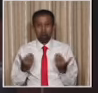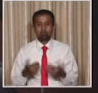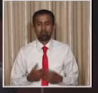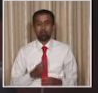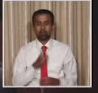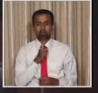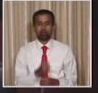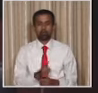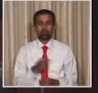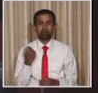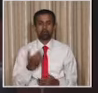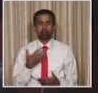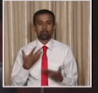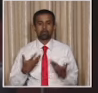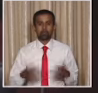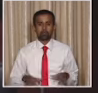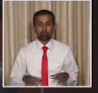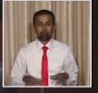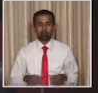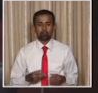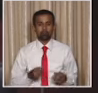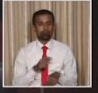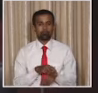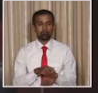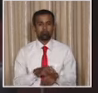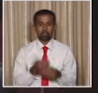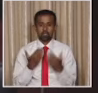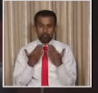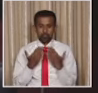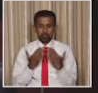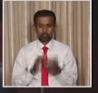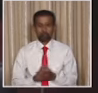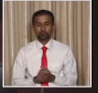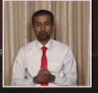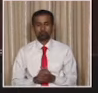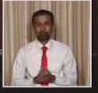ඉල්ලමින් මගේ කතාව අවසන් කරනවා. ලබා දුන්න වේලාවට බොහොම ස්තුතියි. ගරු මහින්ද.